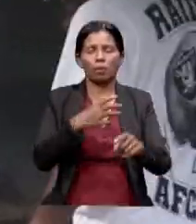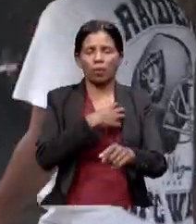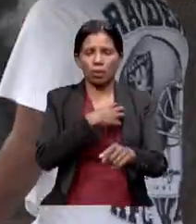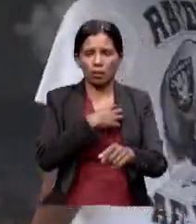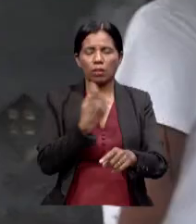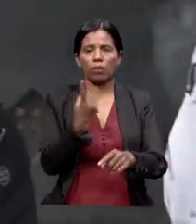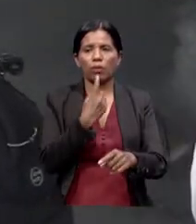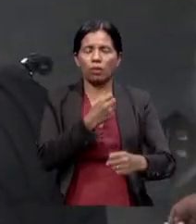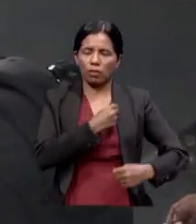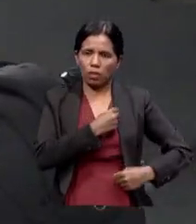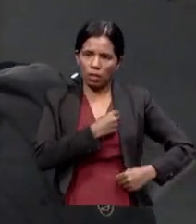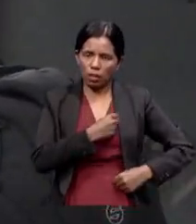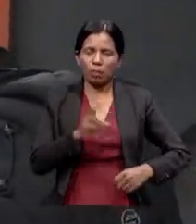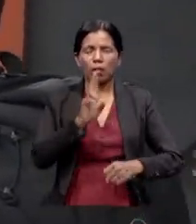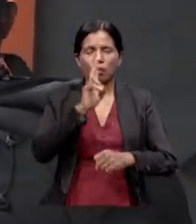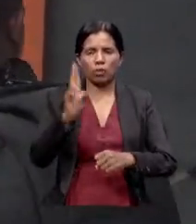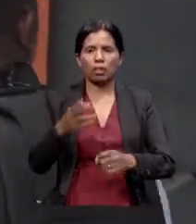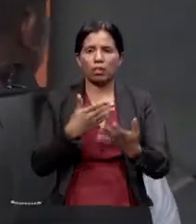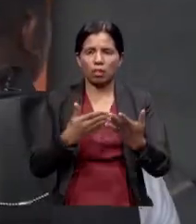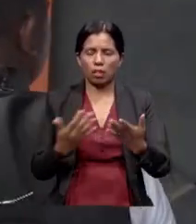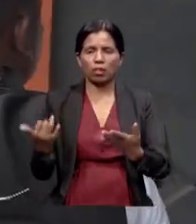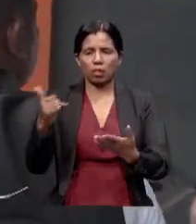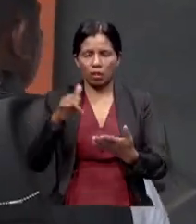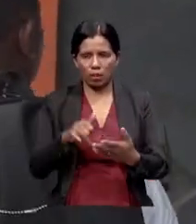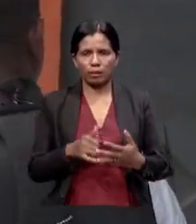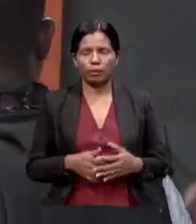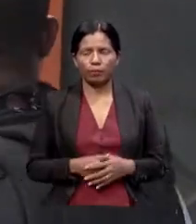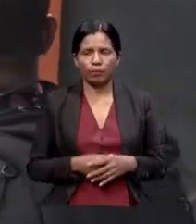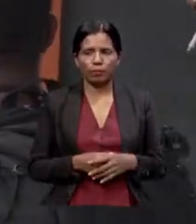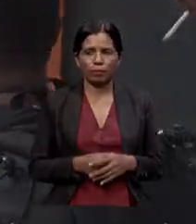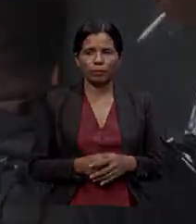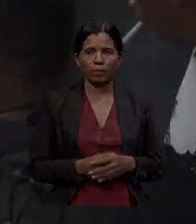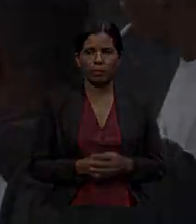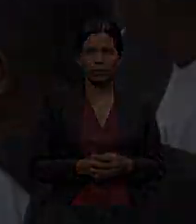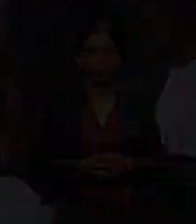efifretelidet mak bele utiliza arma referem. Adere tu Simenis, benvine Simenis, ciamen.